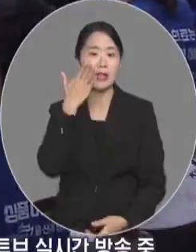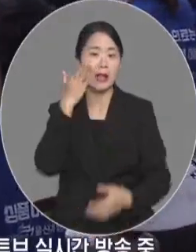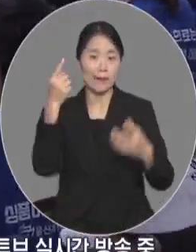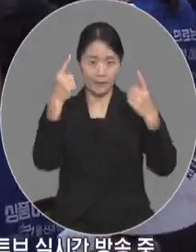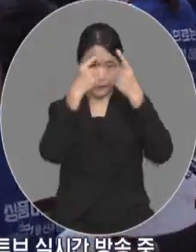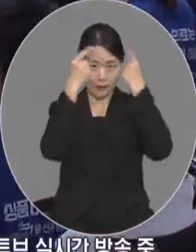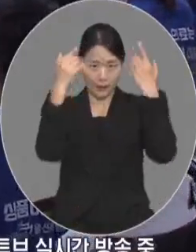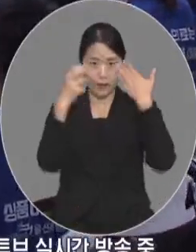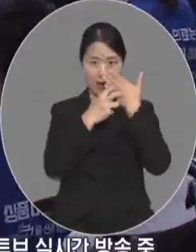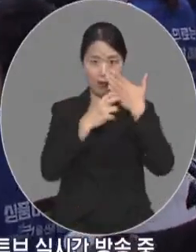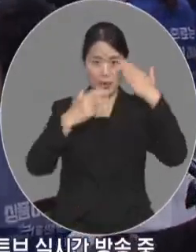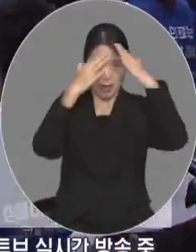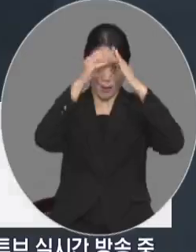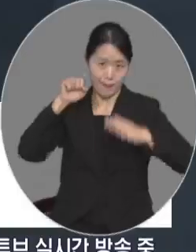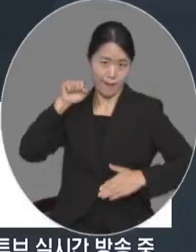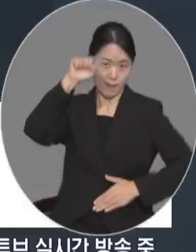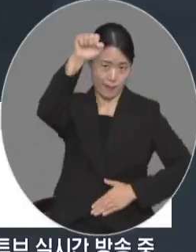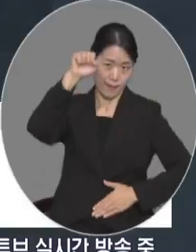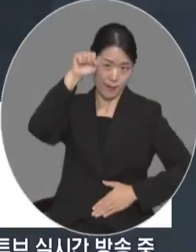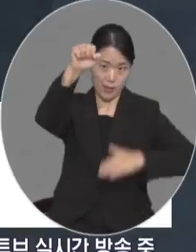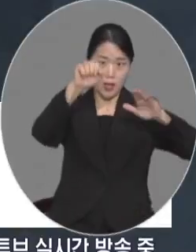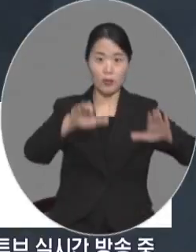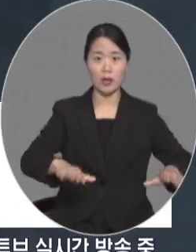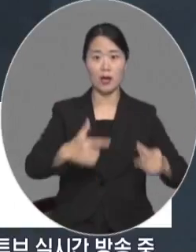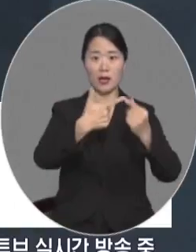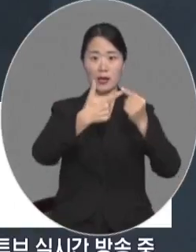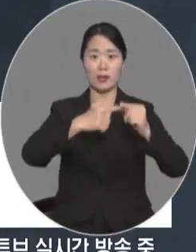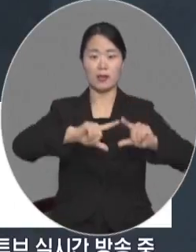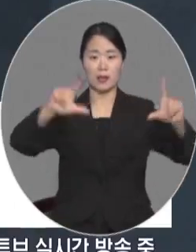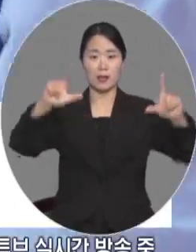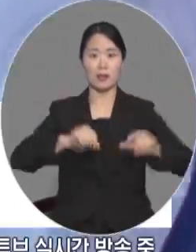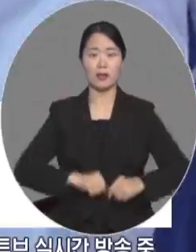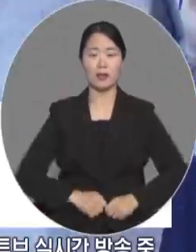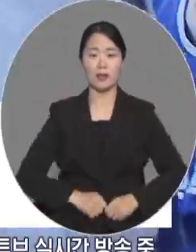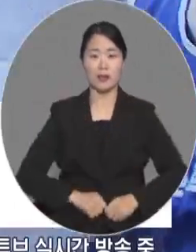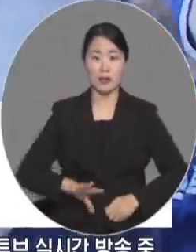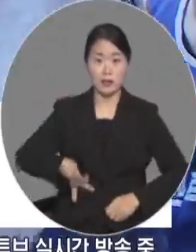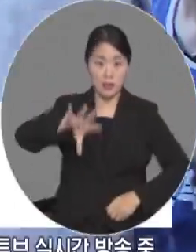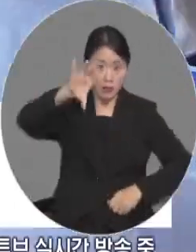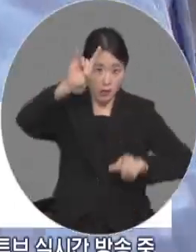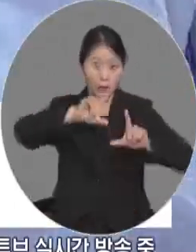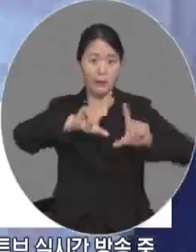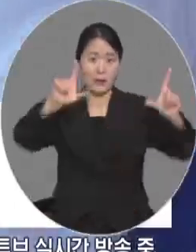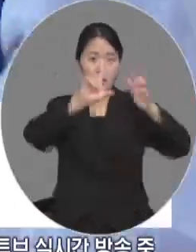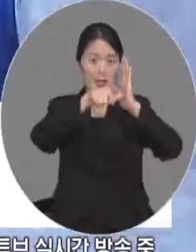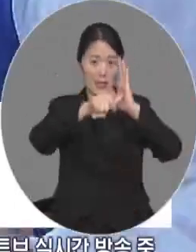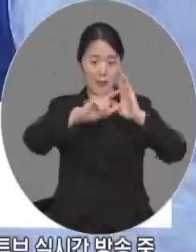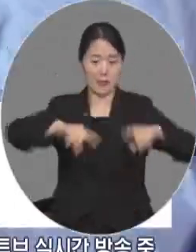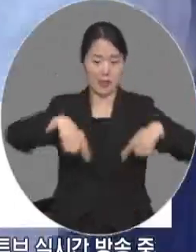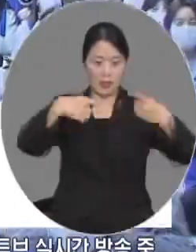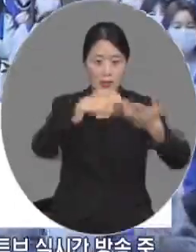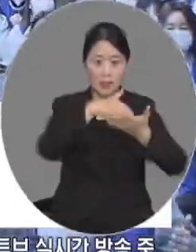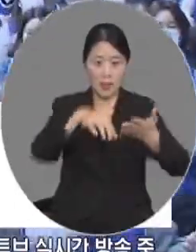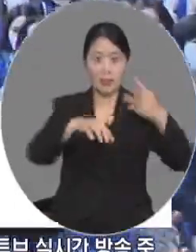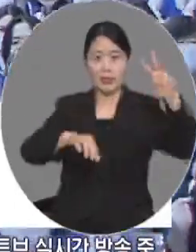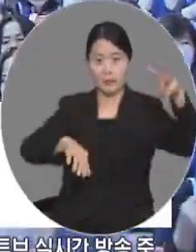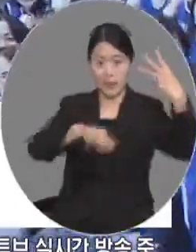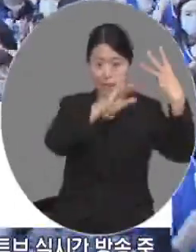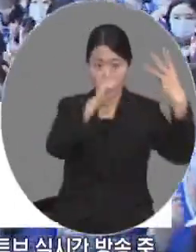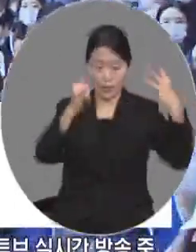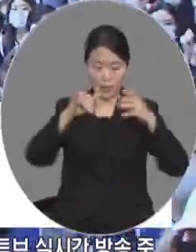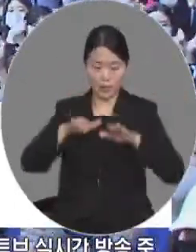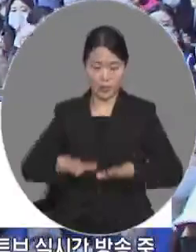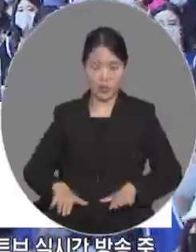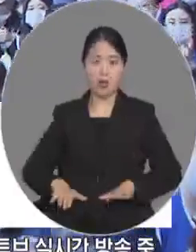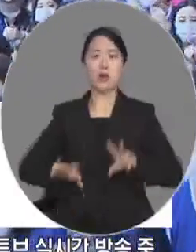울산대병원 노조가 파업에 돌입한 지 엿새째. 파업 첫날 300명 수준이던 참여 인원이 이젠 두 배에 달하는